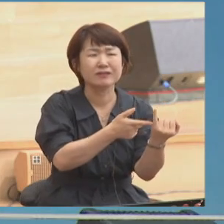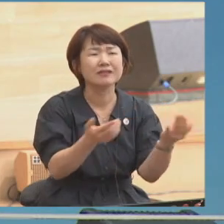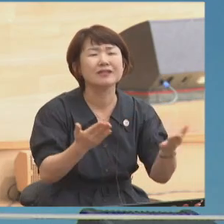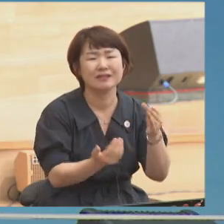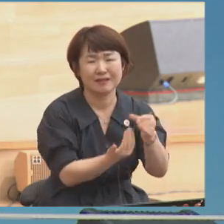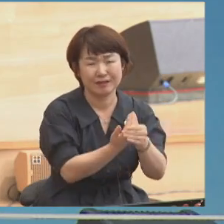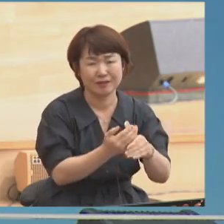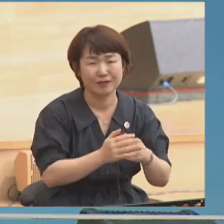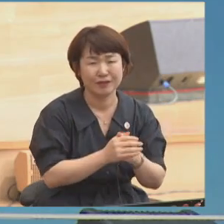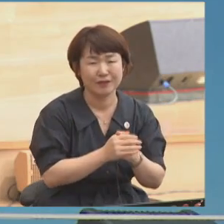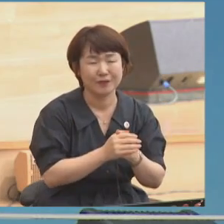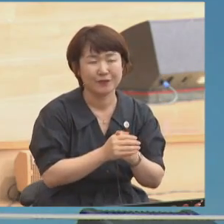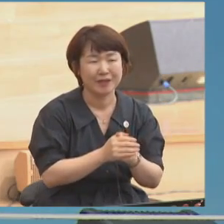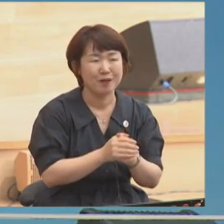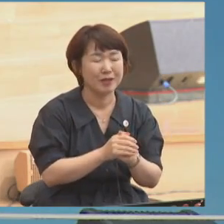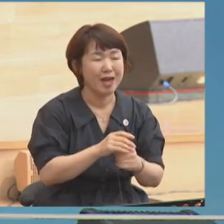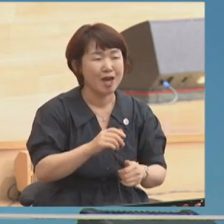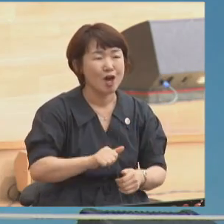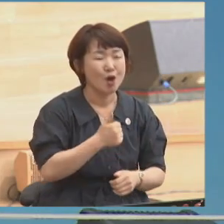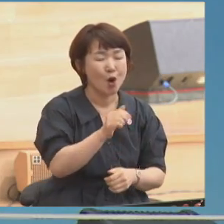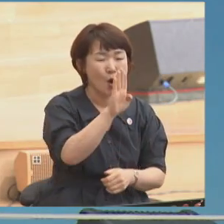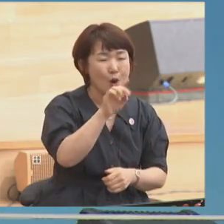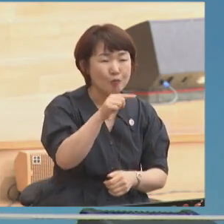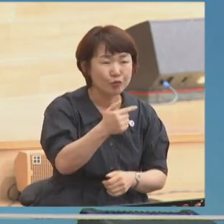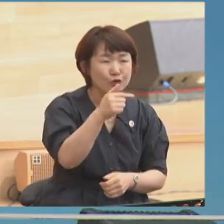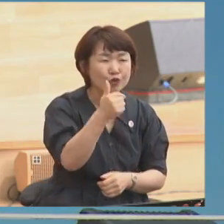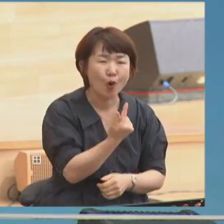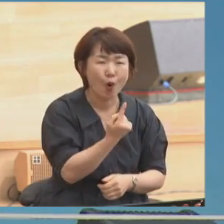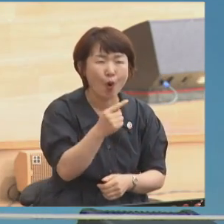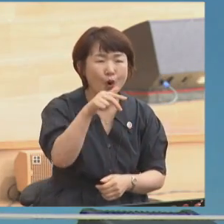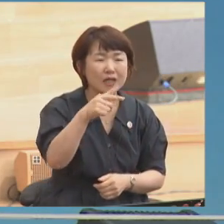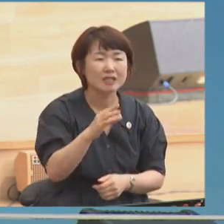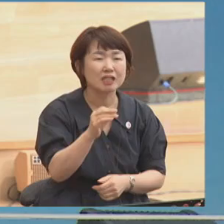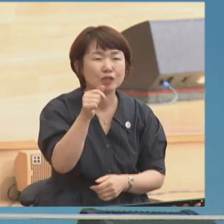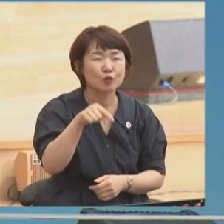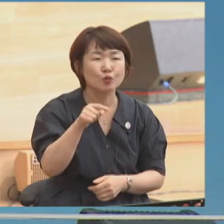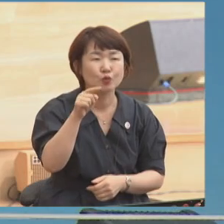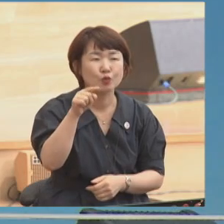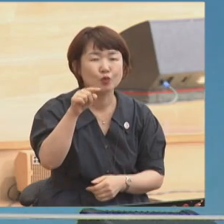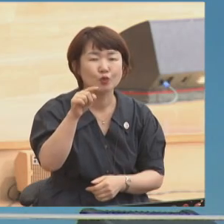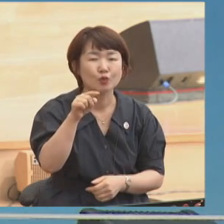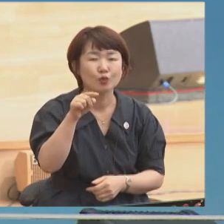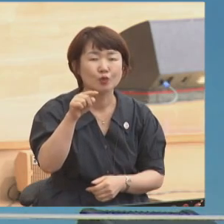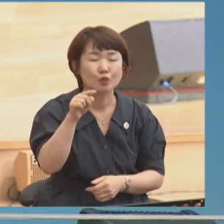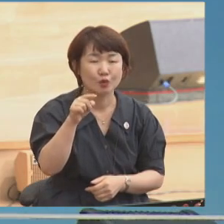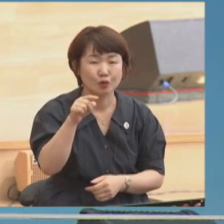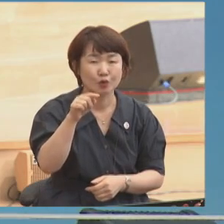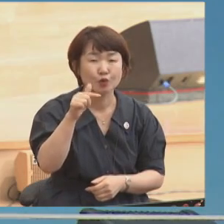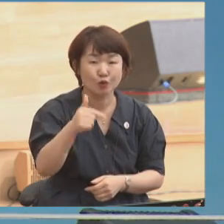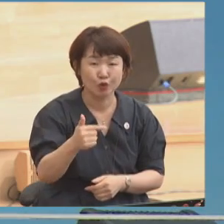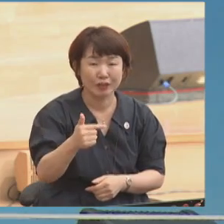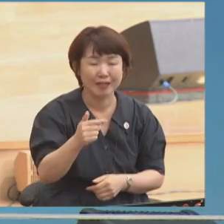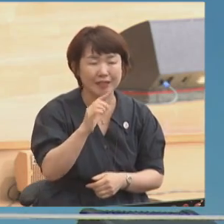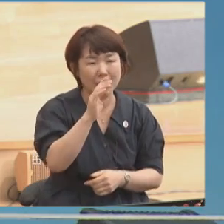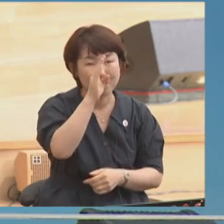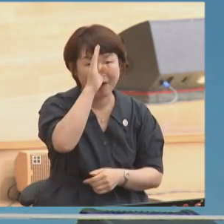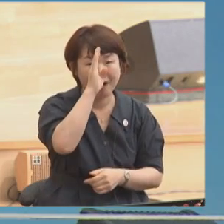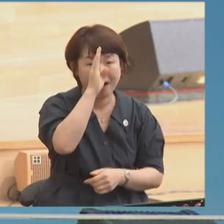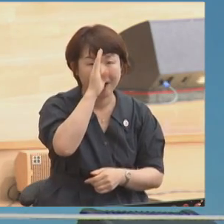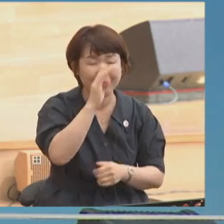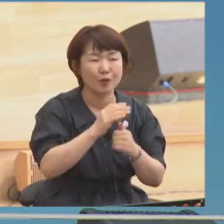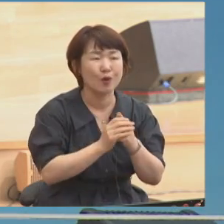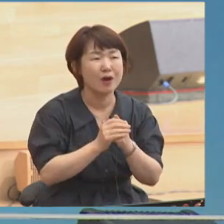분노 증후군이라고 들어보셨습니까? 증후군. 미 정신의학학회에서 이걸 의학용어로 이제 공식 이제 등록을